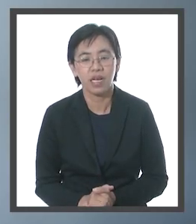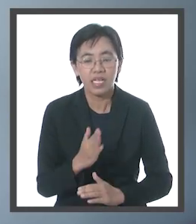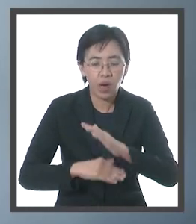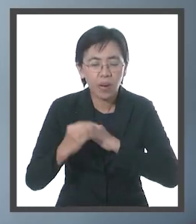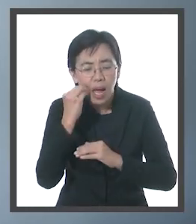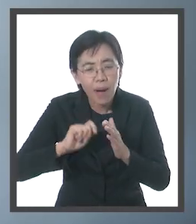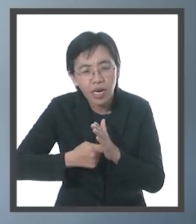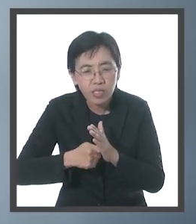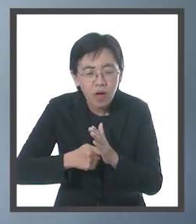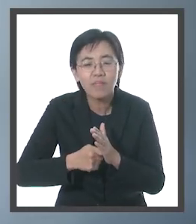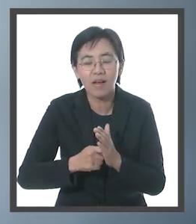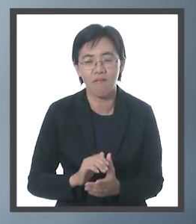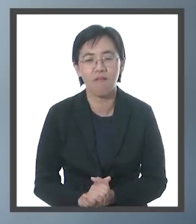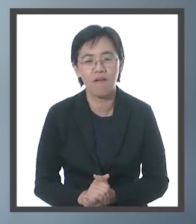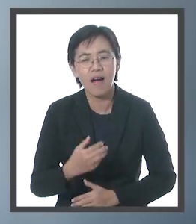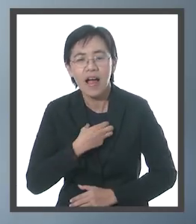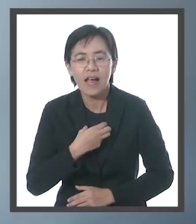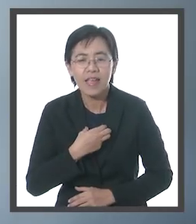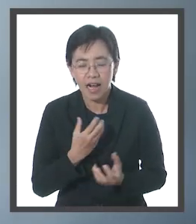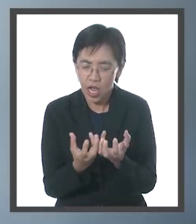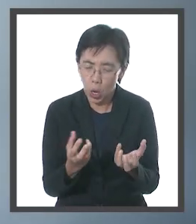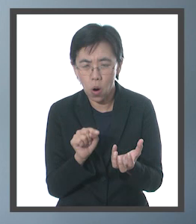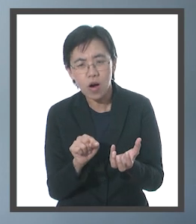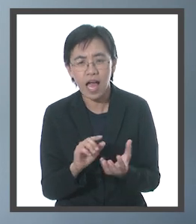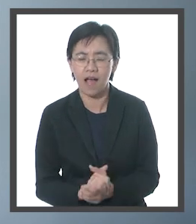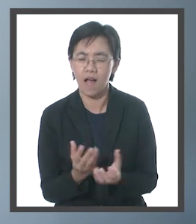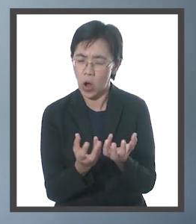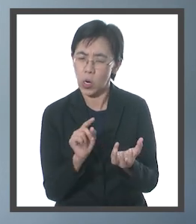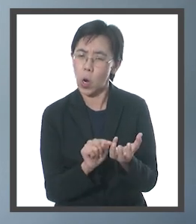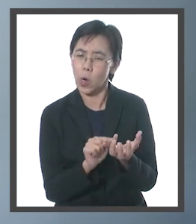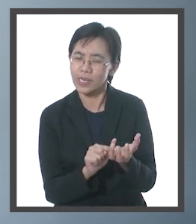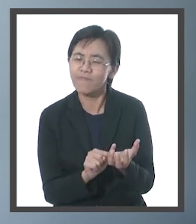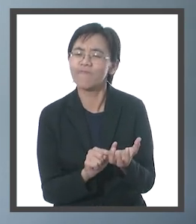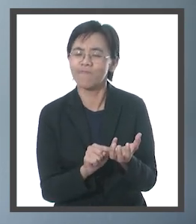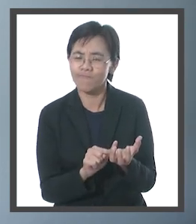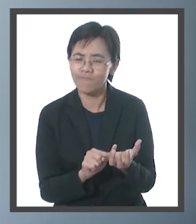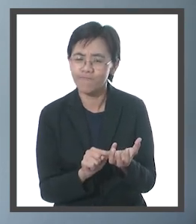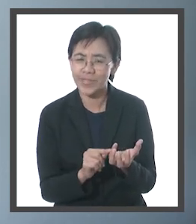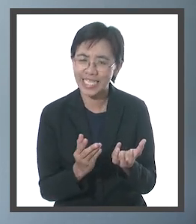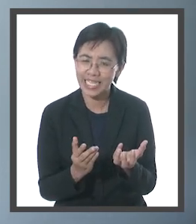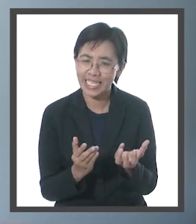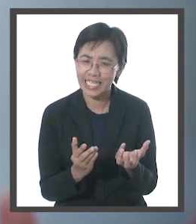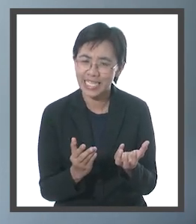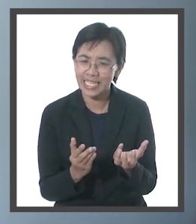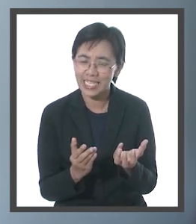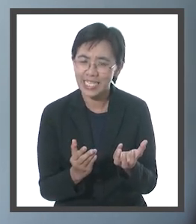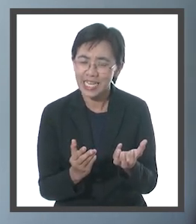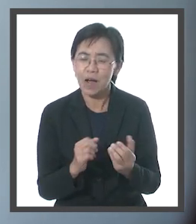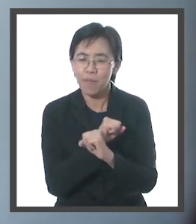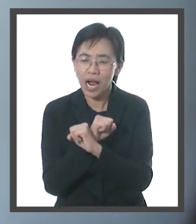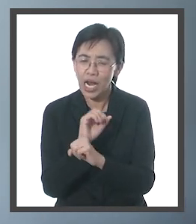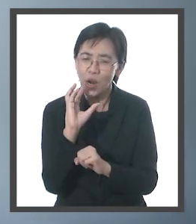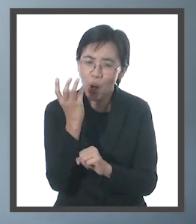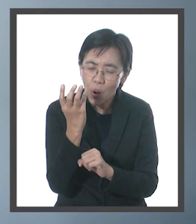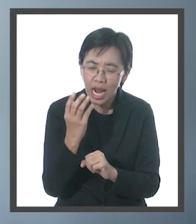านแล้วก็บอกว่าอยากจะได้สินค้าหรือวัสดุที่รักโลกแต่ว่ารักสุ